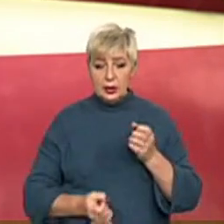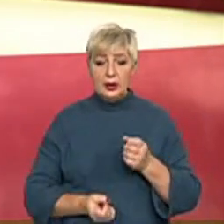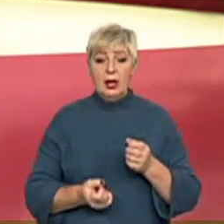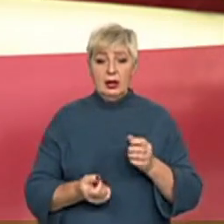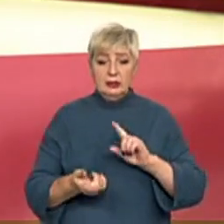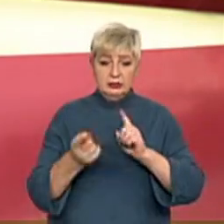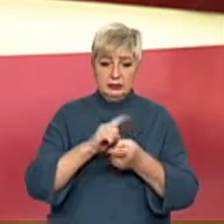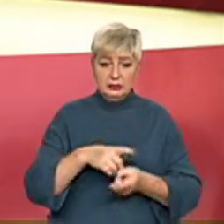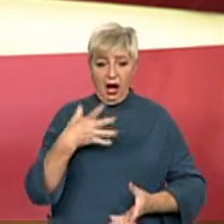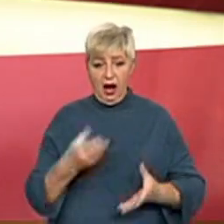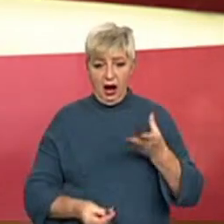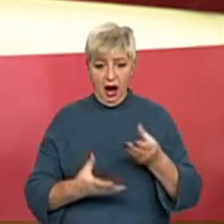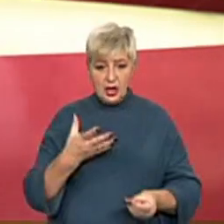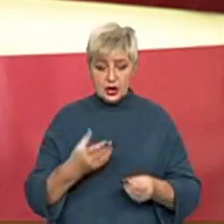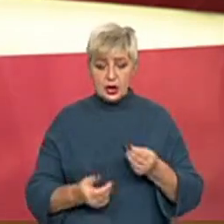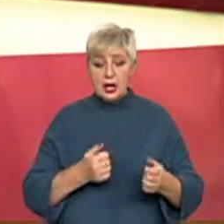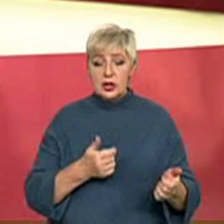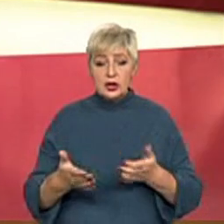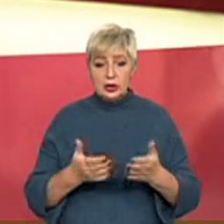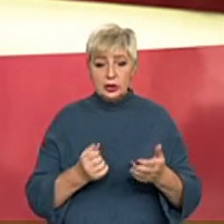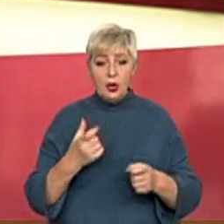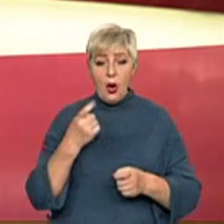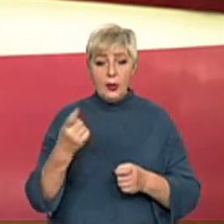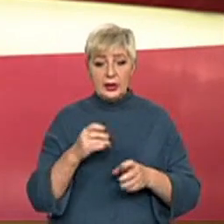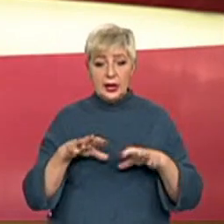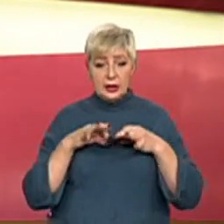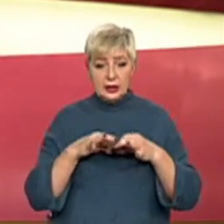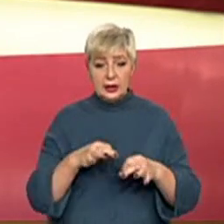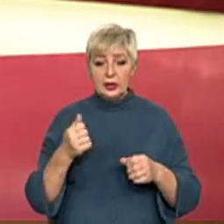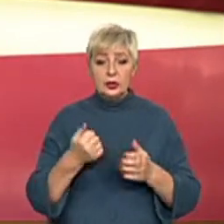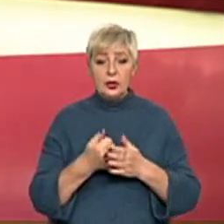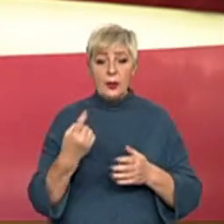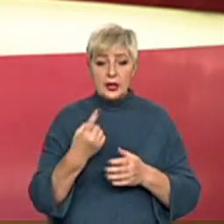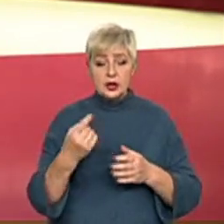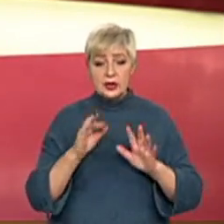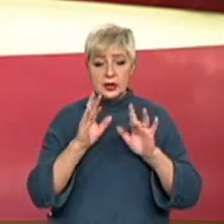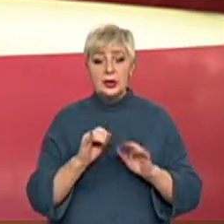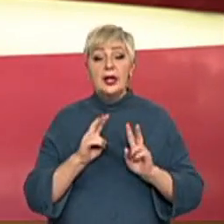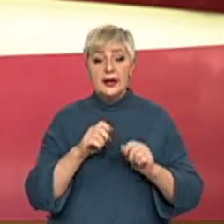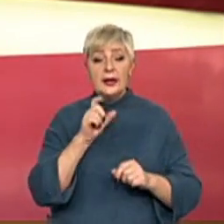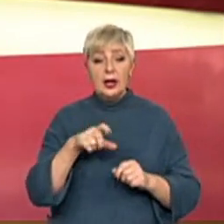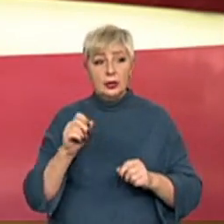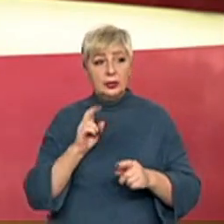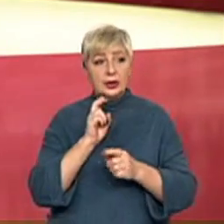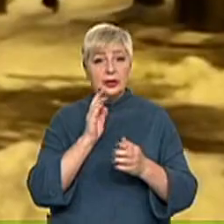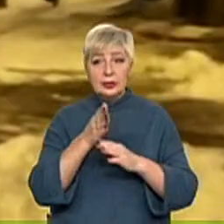Чи готова комунальна техніка до першого снігу? Та як дніпряни діставались до роботи, бачили наші